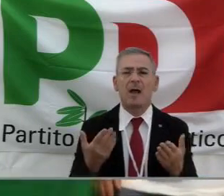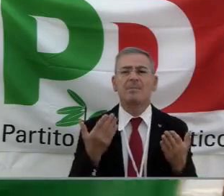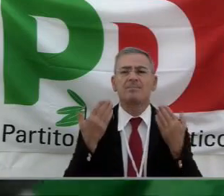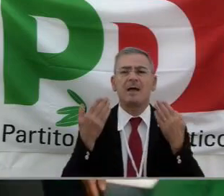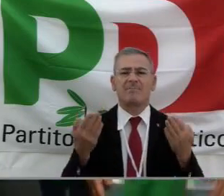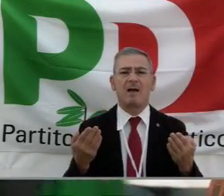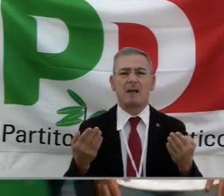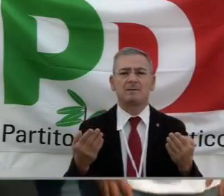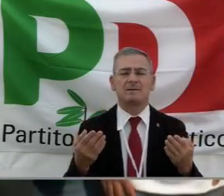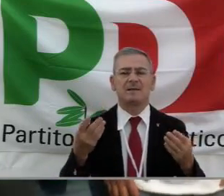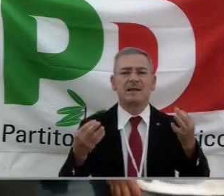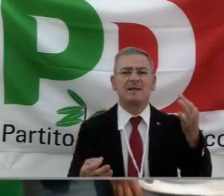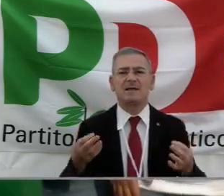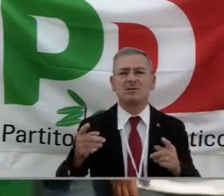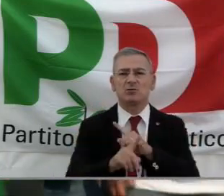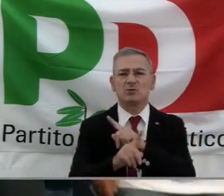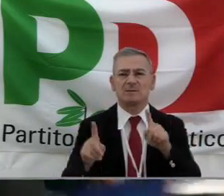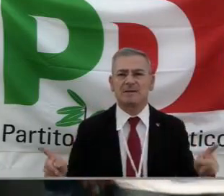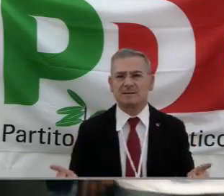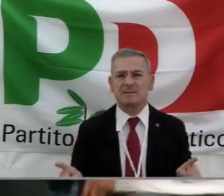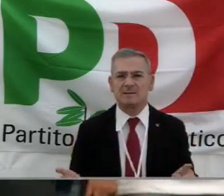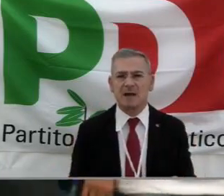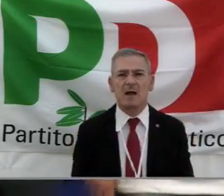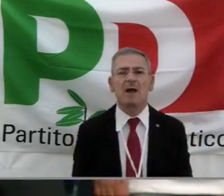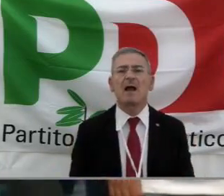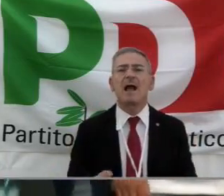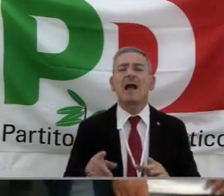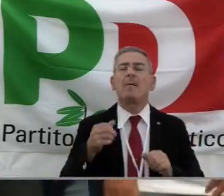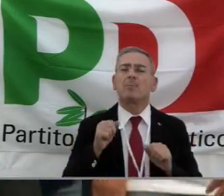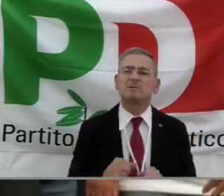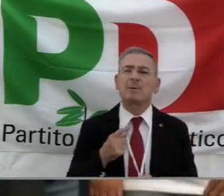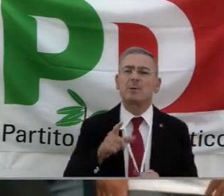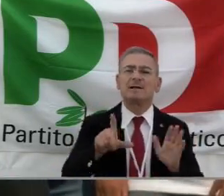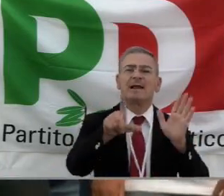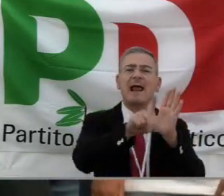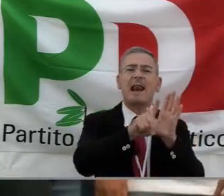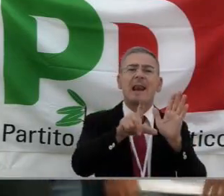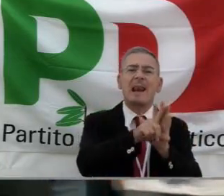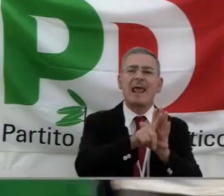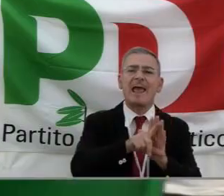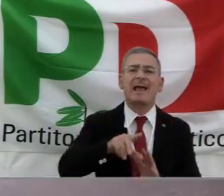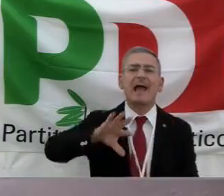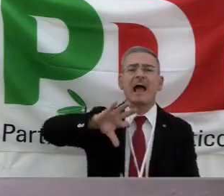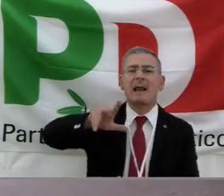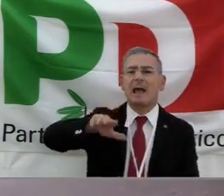ingiustizia. È la volta di dire Lega ladrona per davvero.